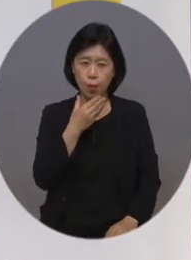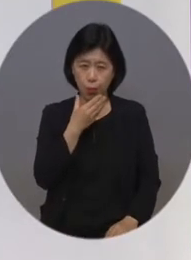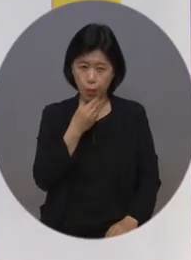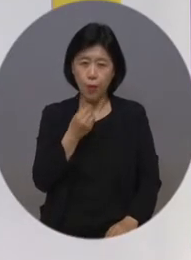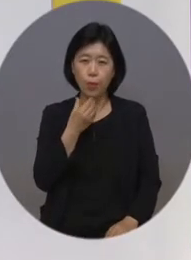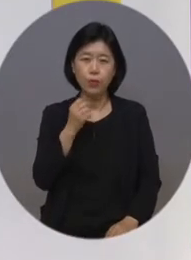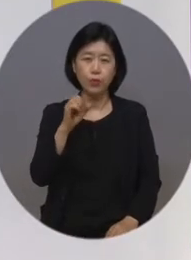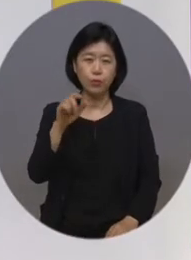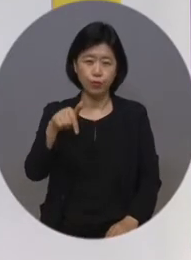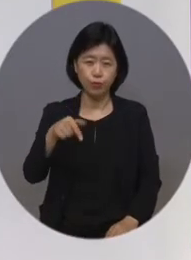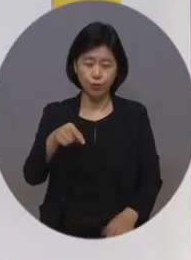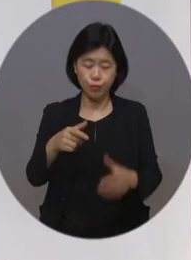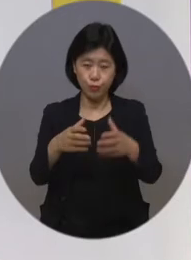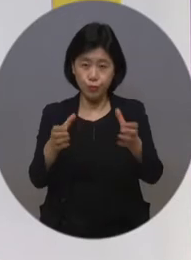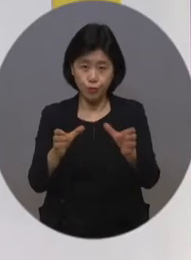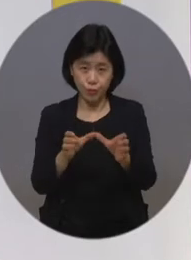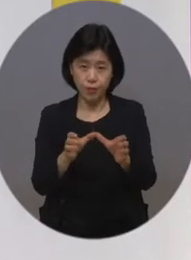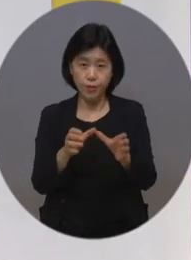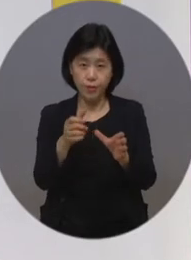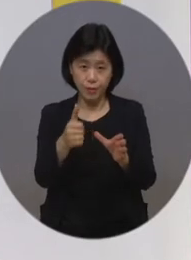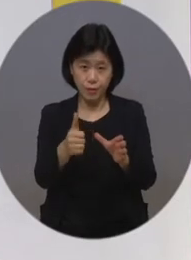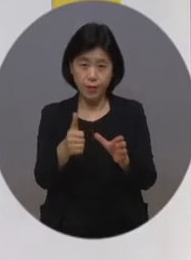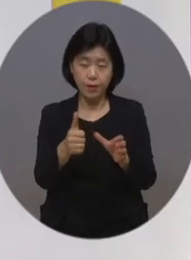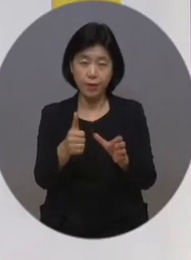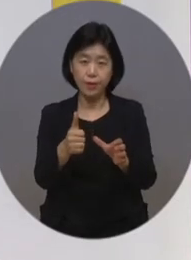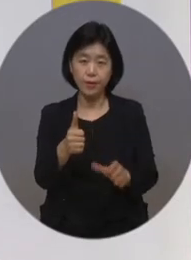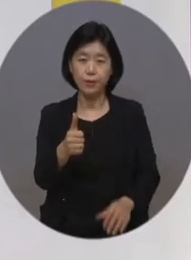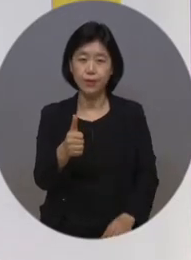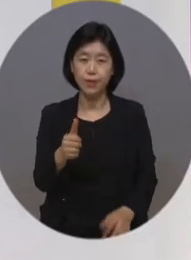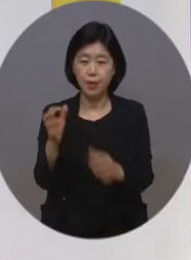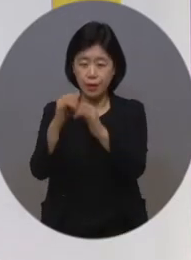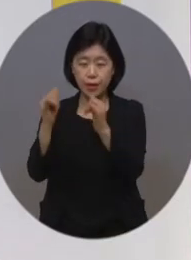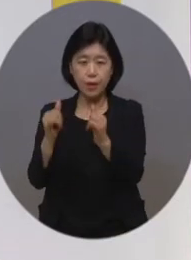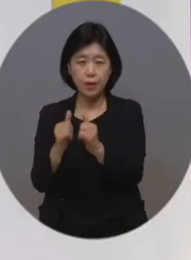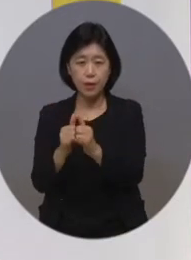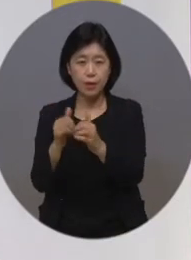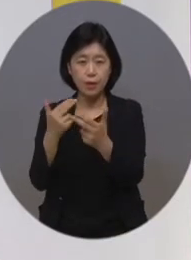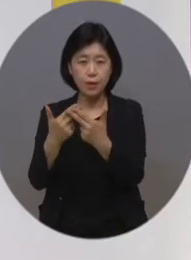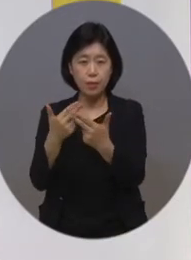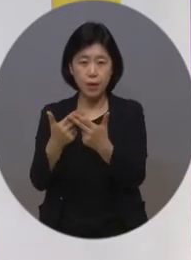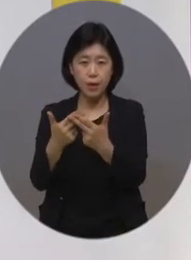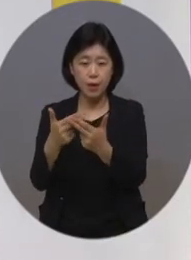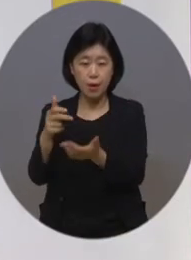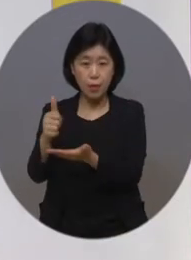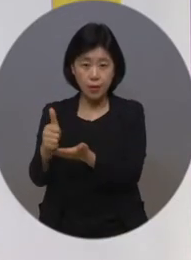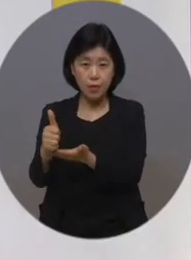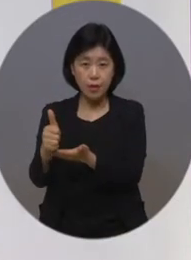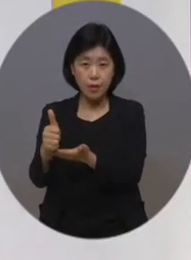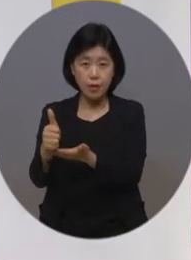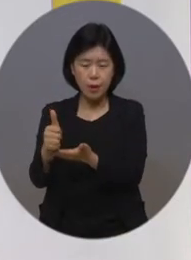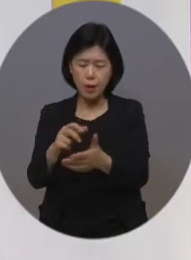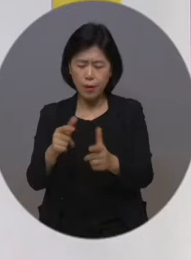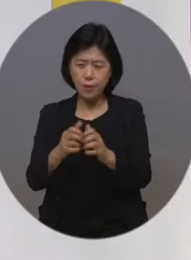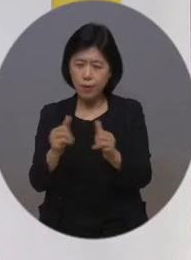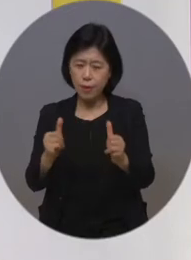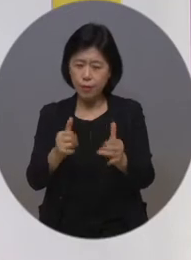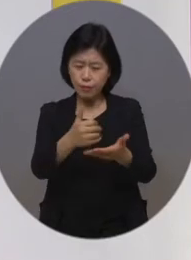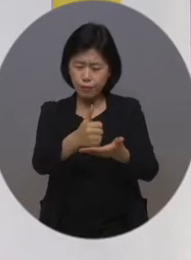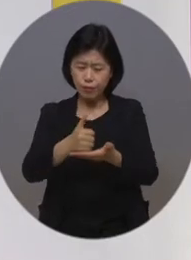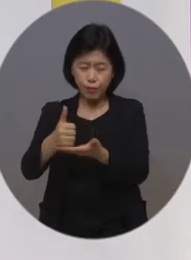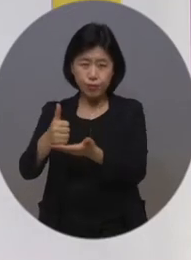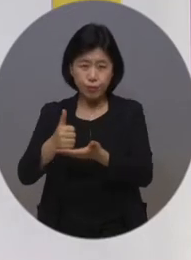개방형으로 해서 4 사회복지사 협회 회장을 음 보건 복지 국장으로 보셨어요 4 복지 담당